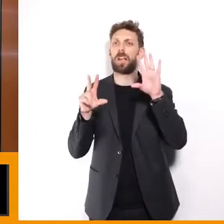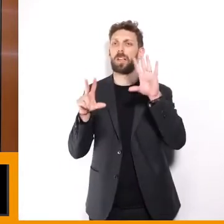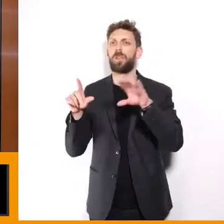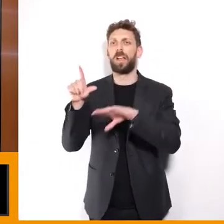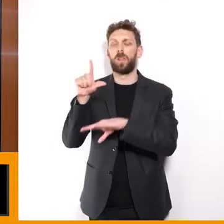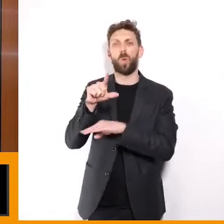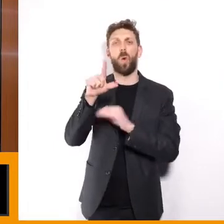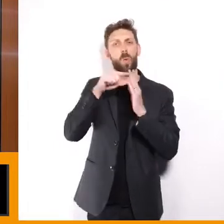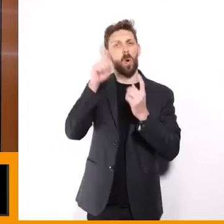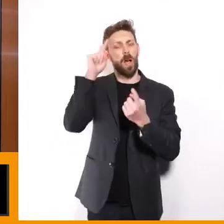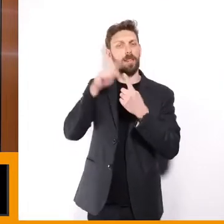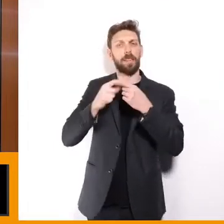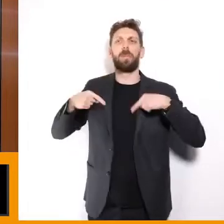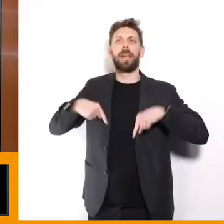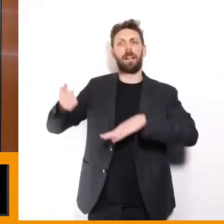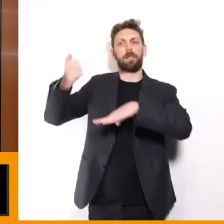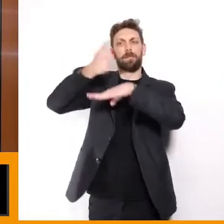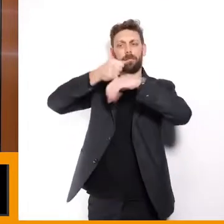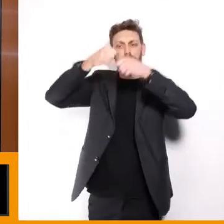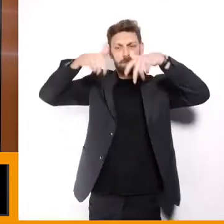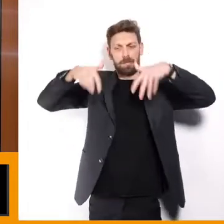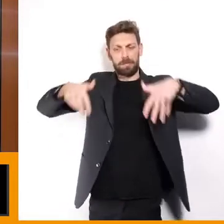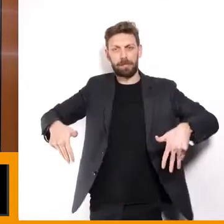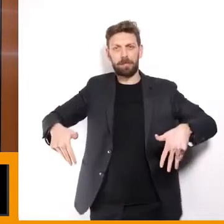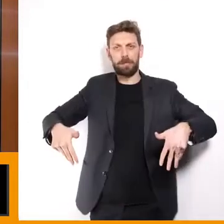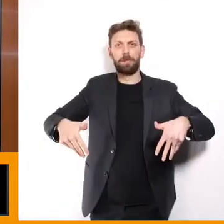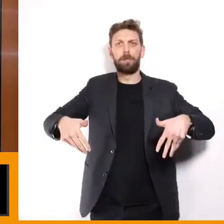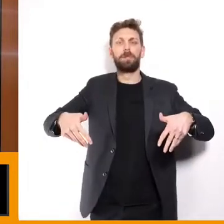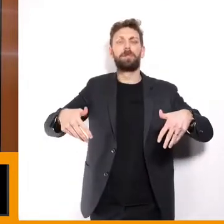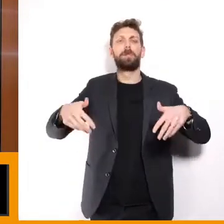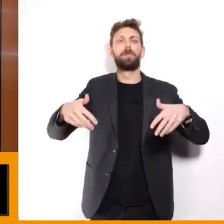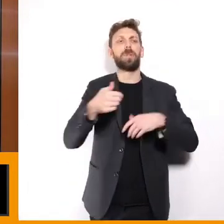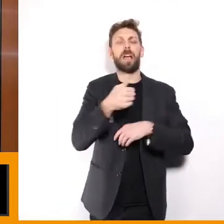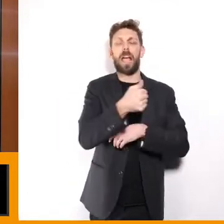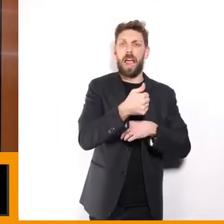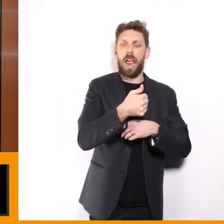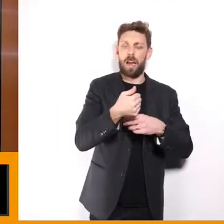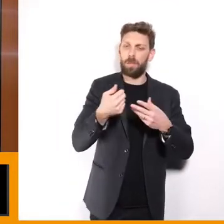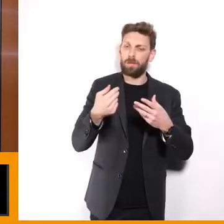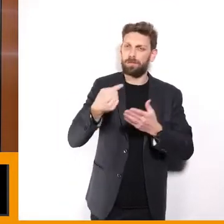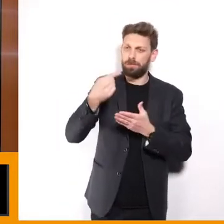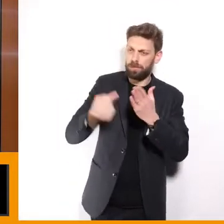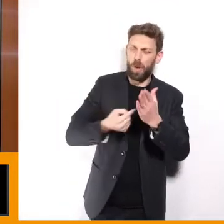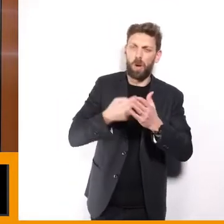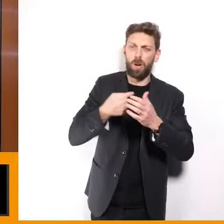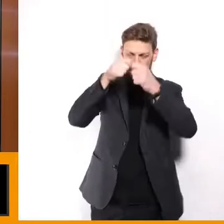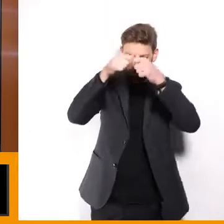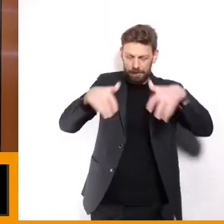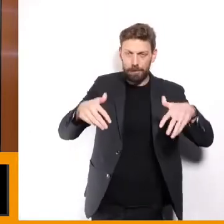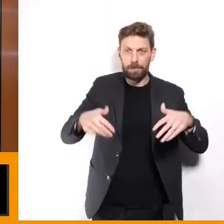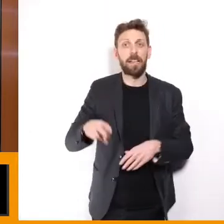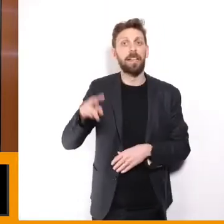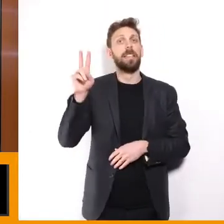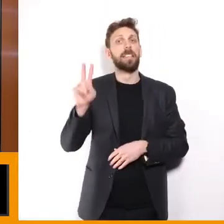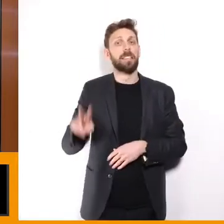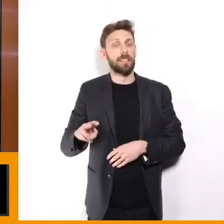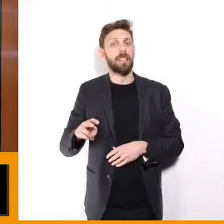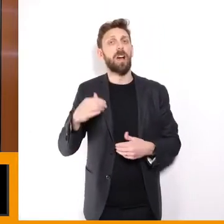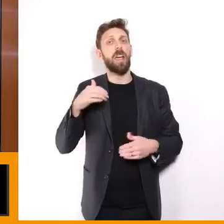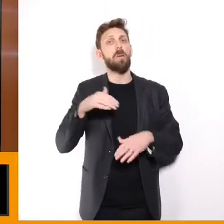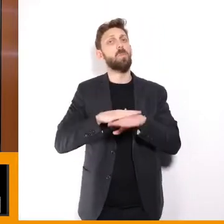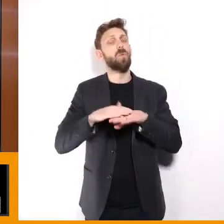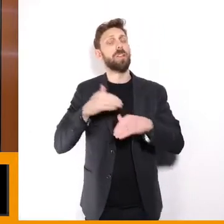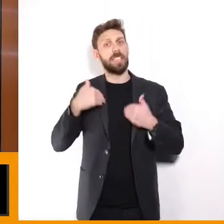pour nous un sujet d'inquiétude ou d'interrogation, puisque la politique du handicap est très décentralisée et que nous le vivons